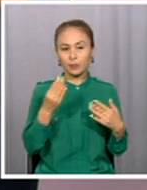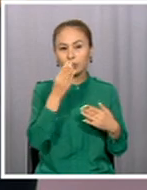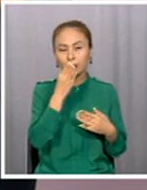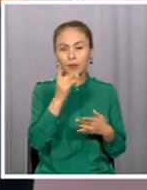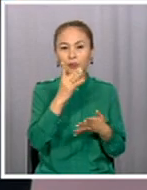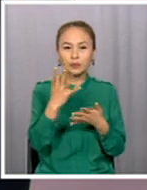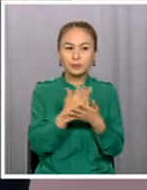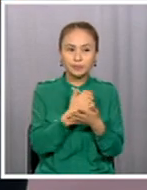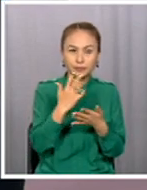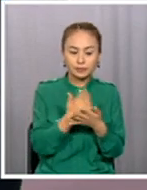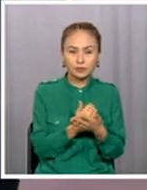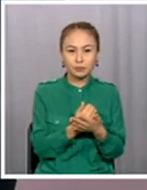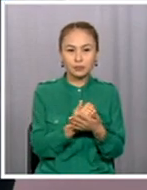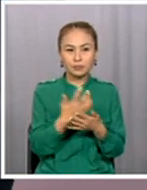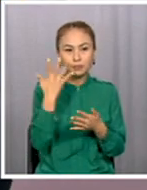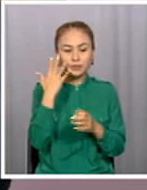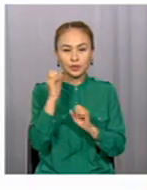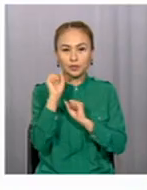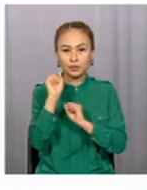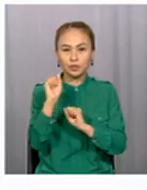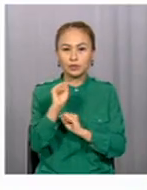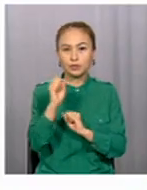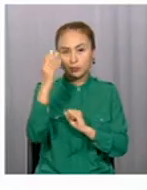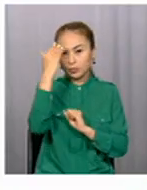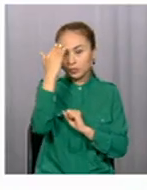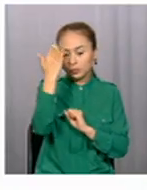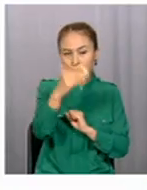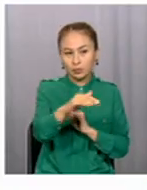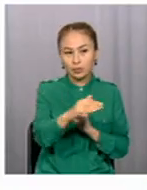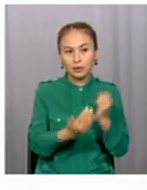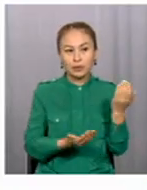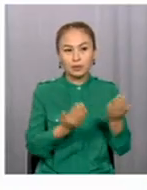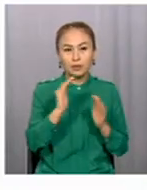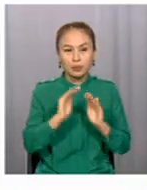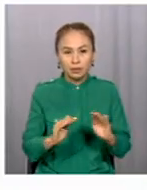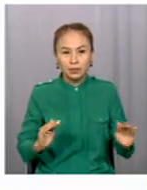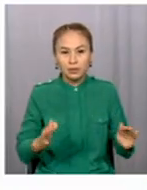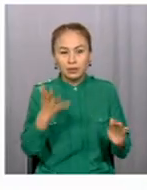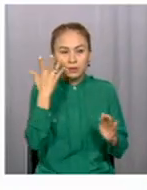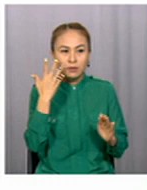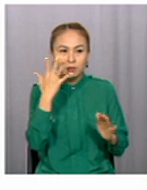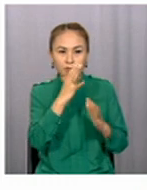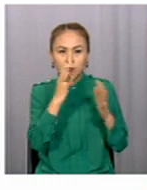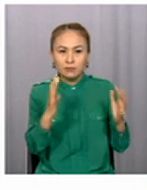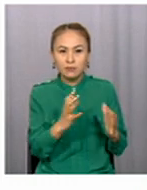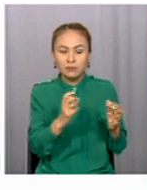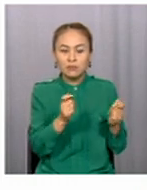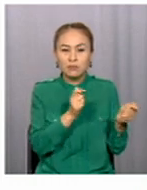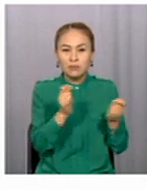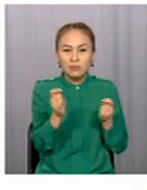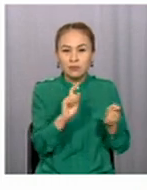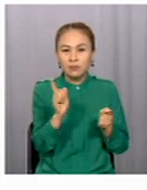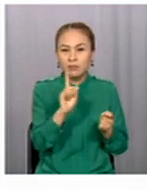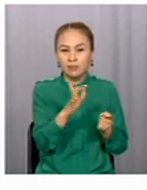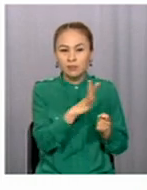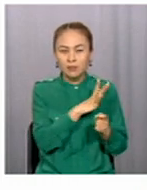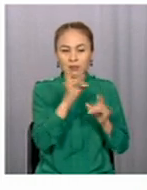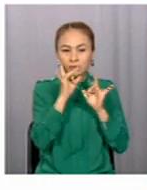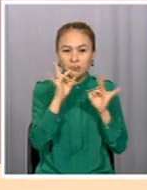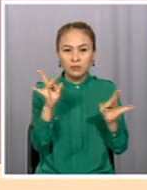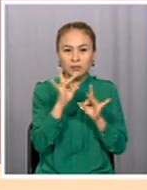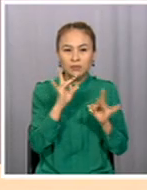тапқанда, жауынан қорғанғанда, және балаларына қандайда бір қауіп төнгенде